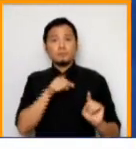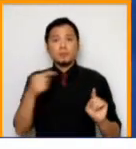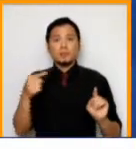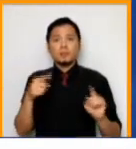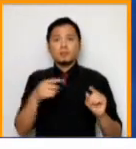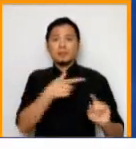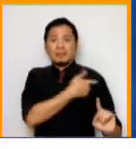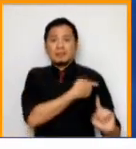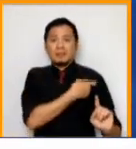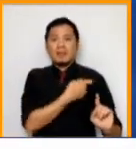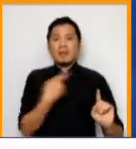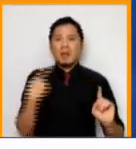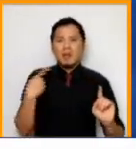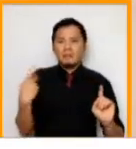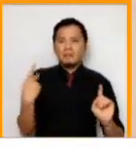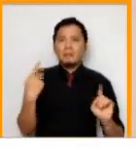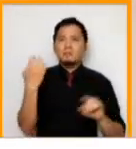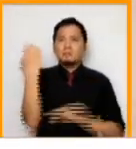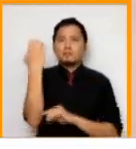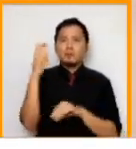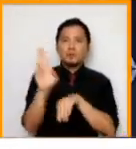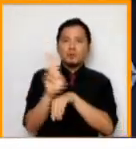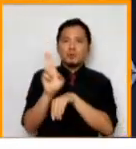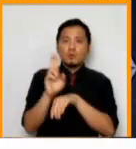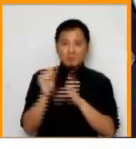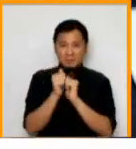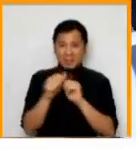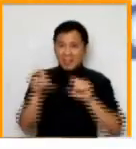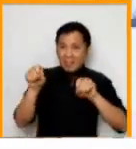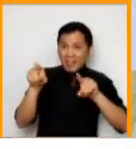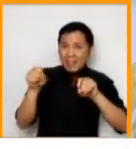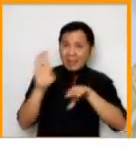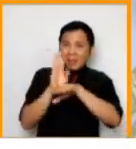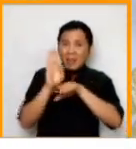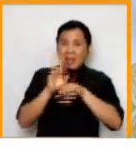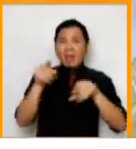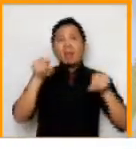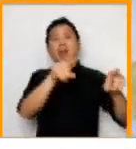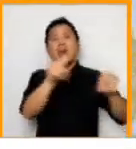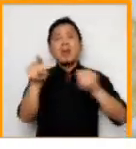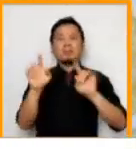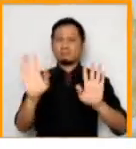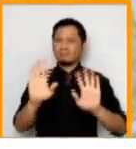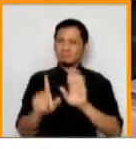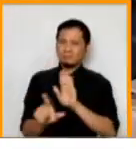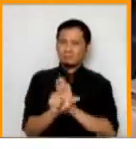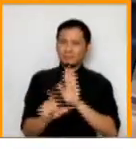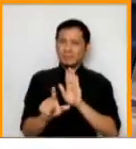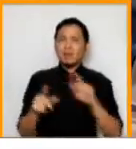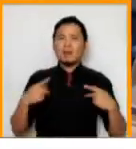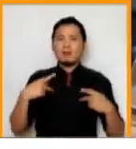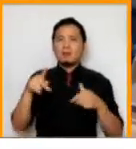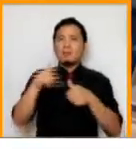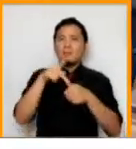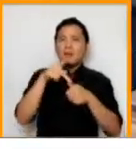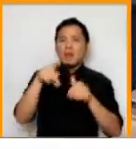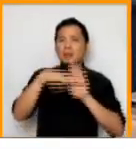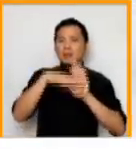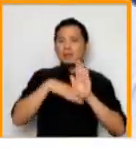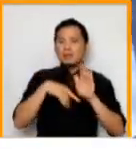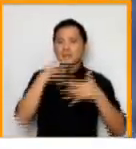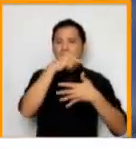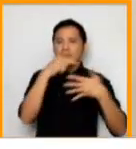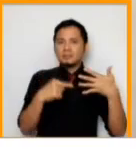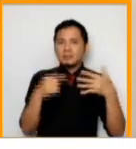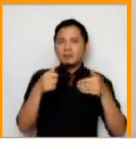ang pag-commercialize o pagbebenta nito. Mayroon ding prioritization list na dapat sundin ng LGU para sa mga gusto